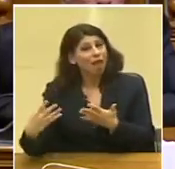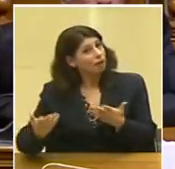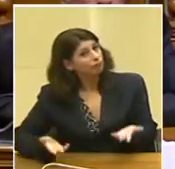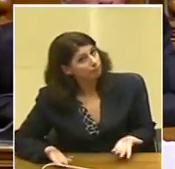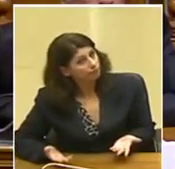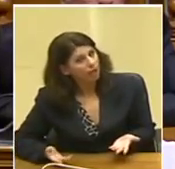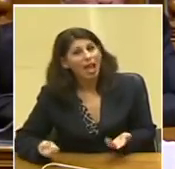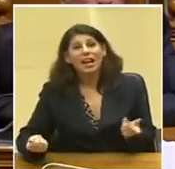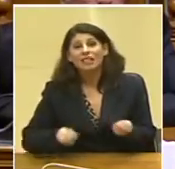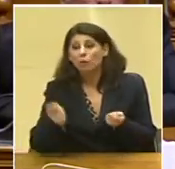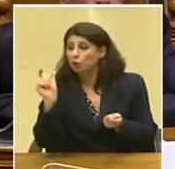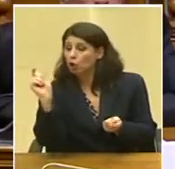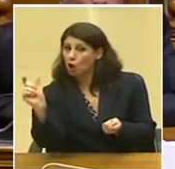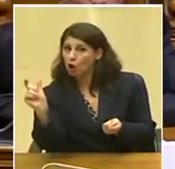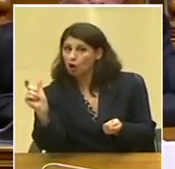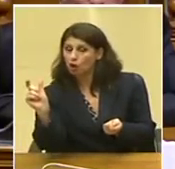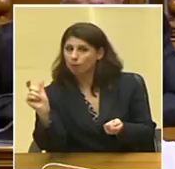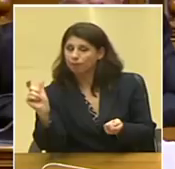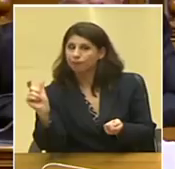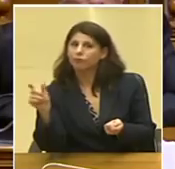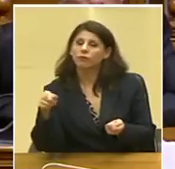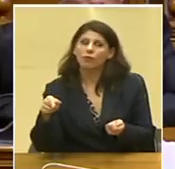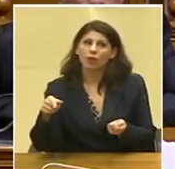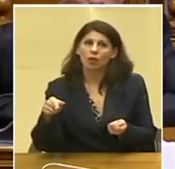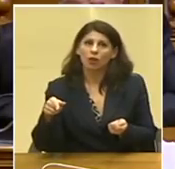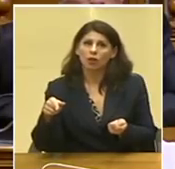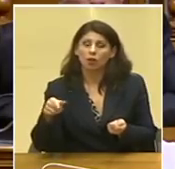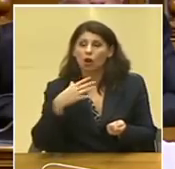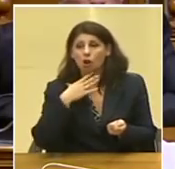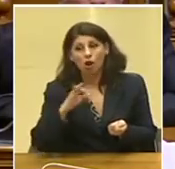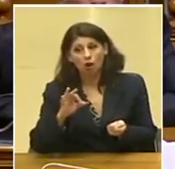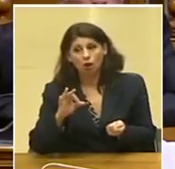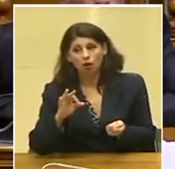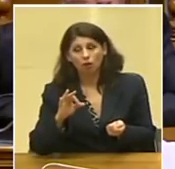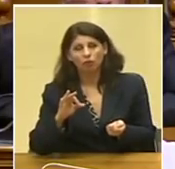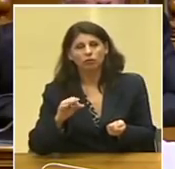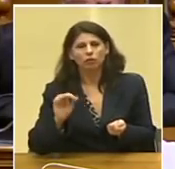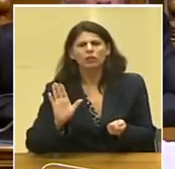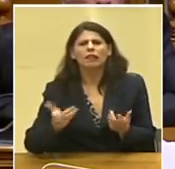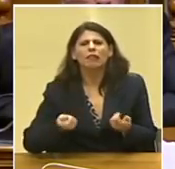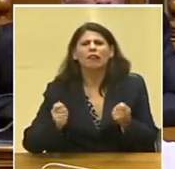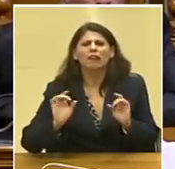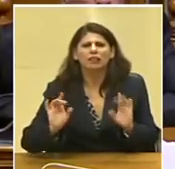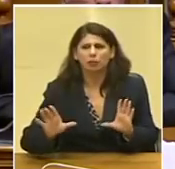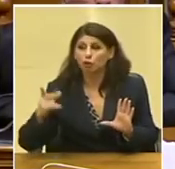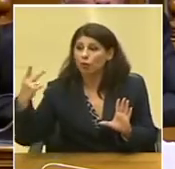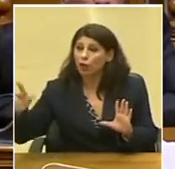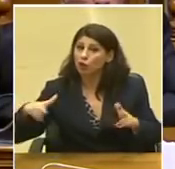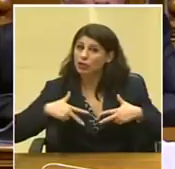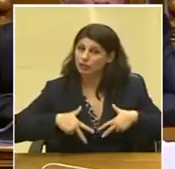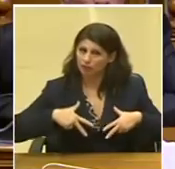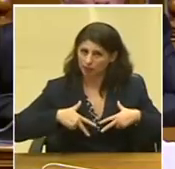Χρησιμοποιείτε τον όρο τον οποίο λόγω των ολιγοριών και της αδράνειας των δικών σας